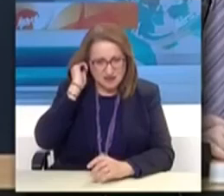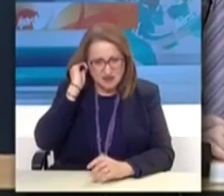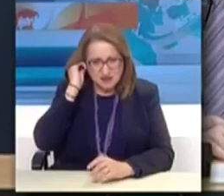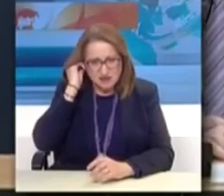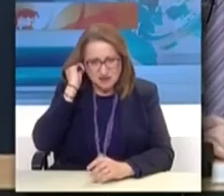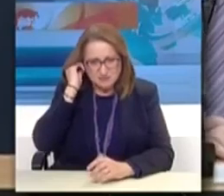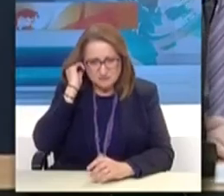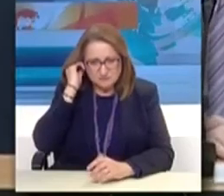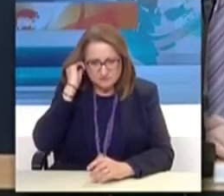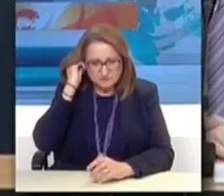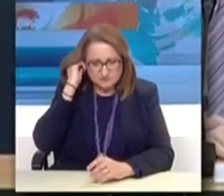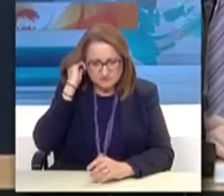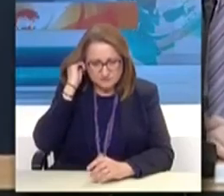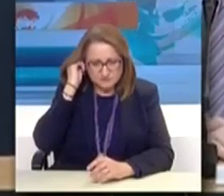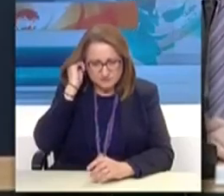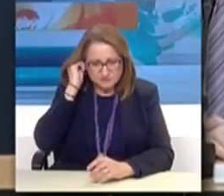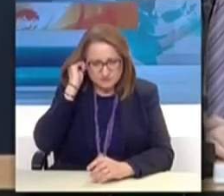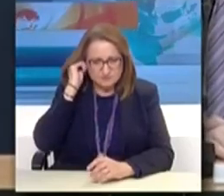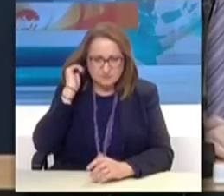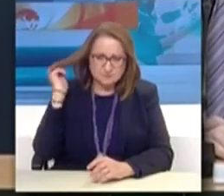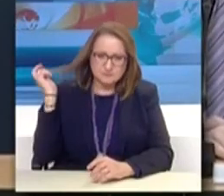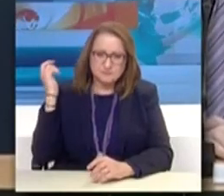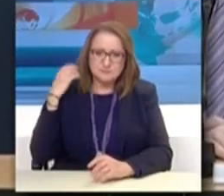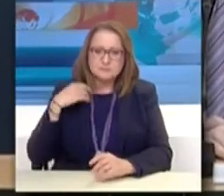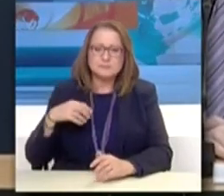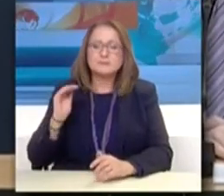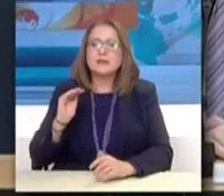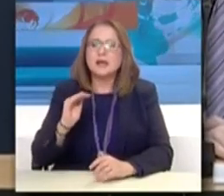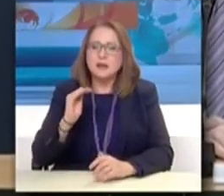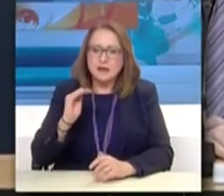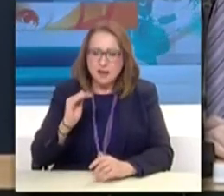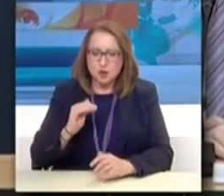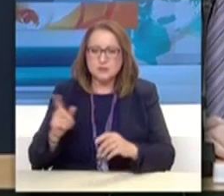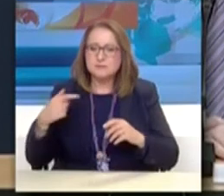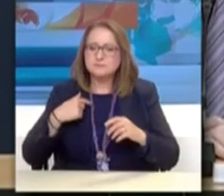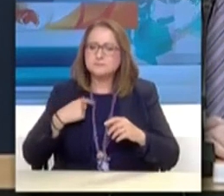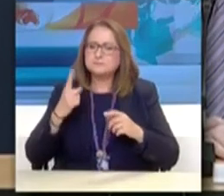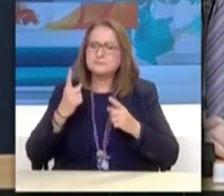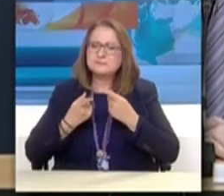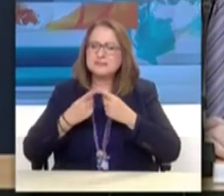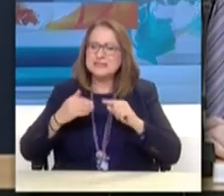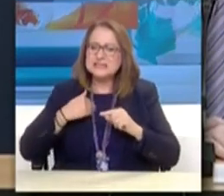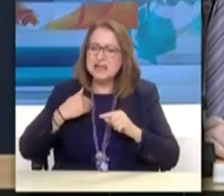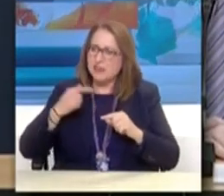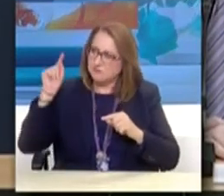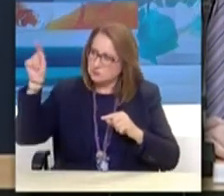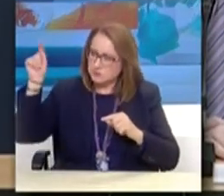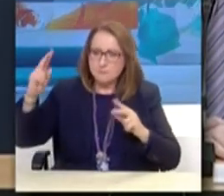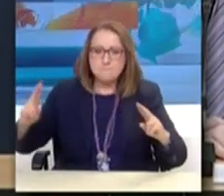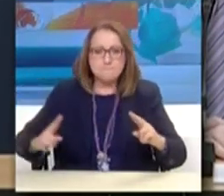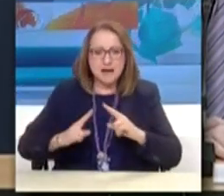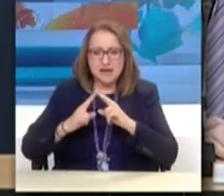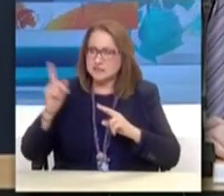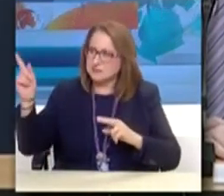Δύο ερωτήσεις. Κύριε καθηγητά, η συνάδελφος Μαρία Δεναξά από το Παρίσι μίλησε με τον καθηγητή το Γάλλο που της είπε